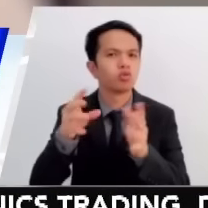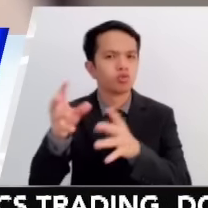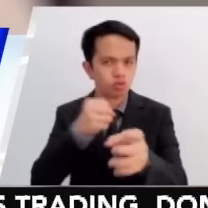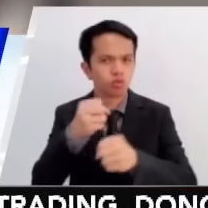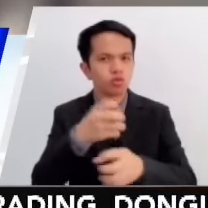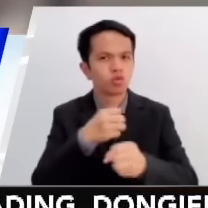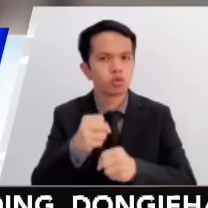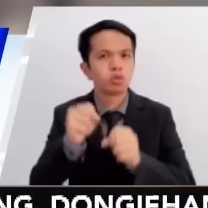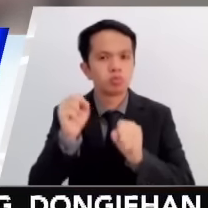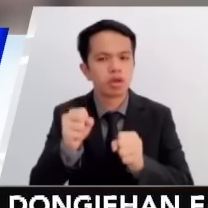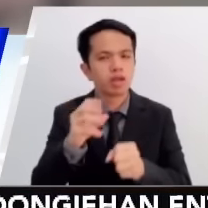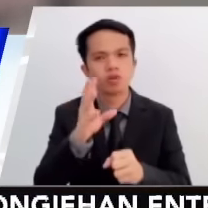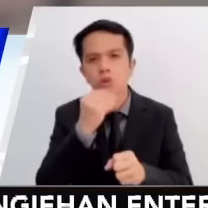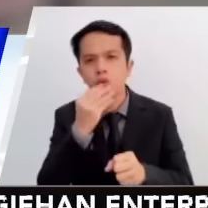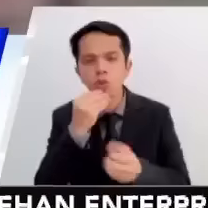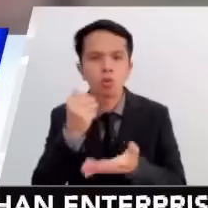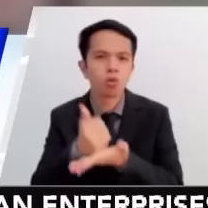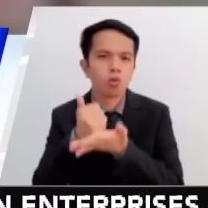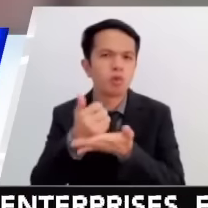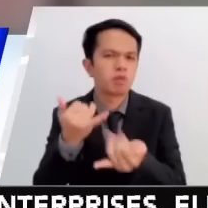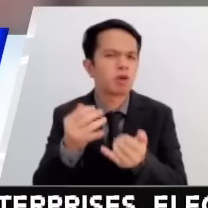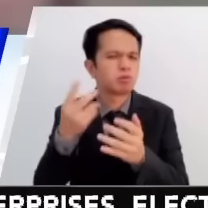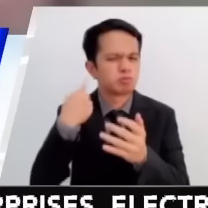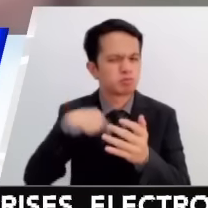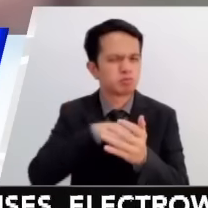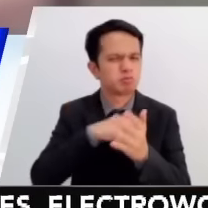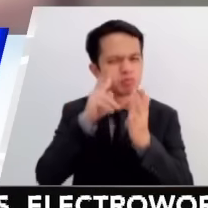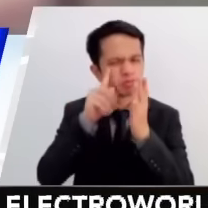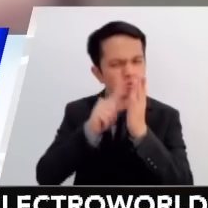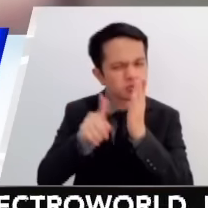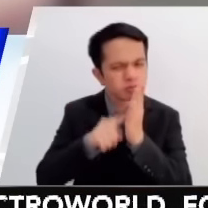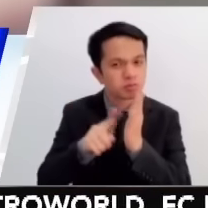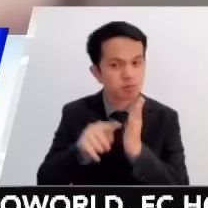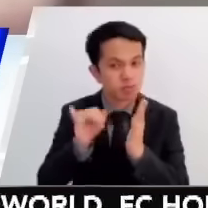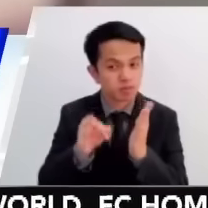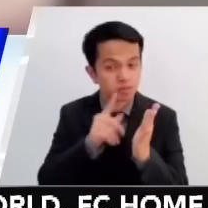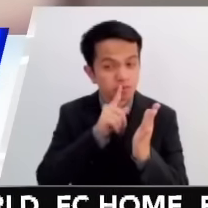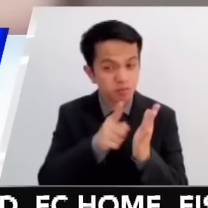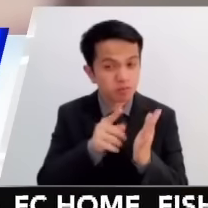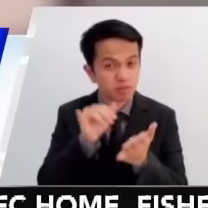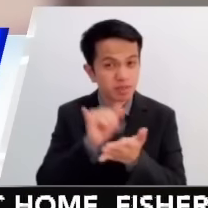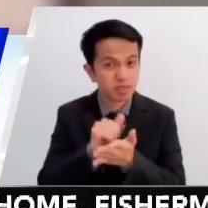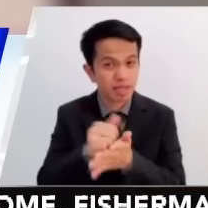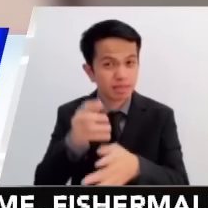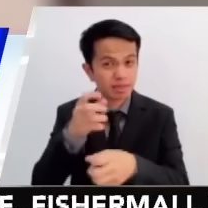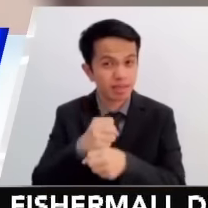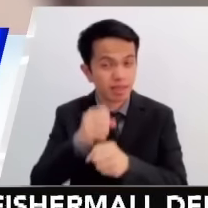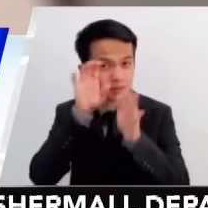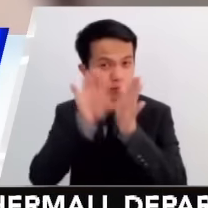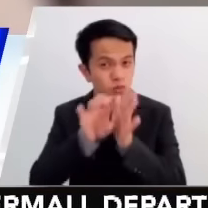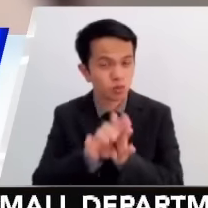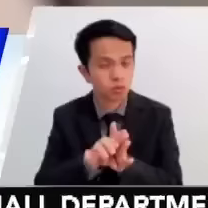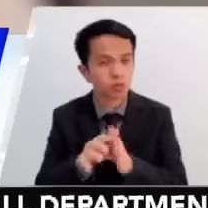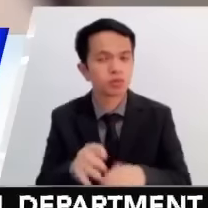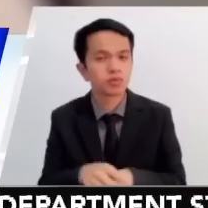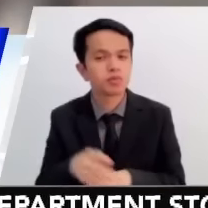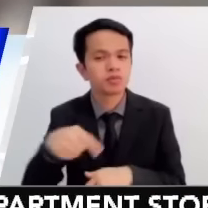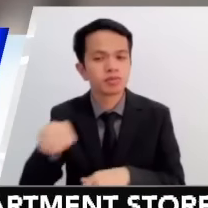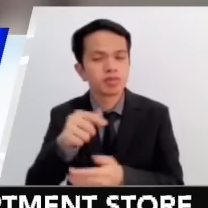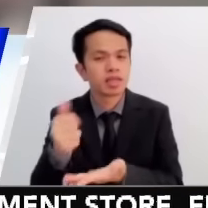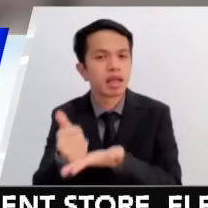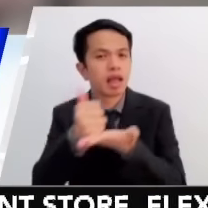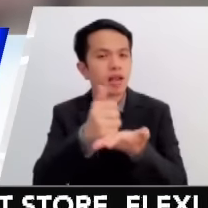tumulong sa kanya vv validate lang po natin ito kung totoo nga po ba yung nakuha nating mga litratong ito ng mga tumulong po sa